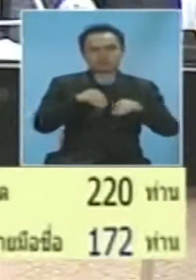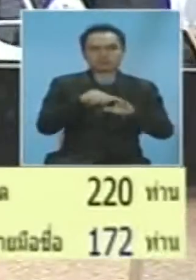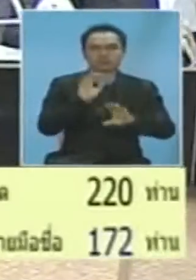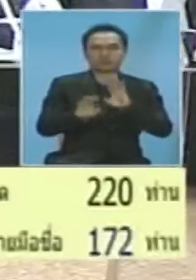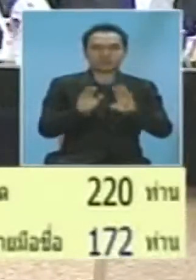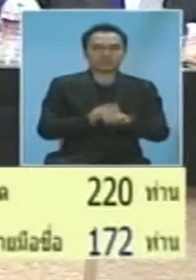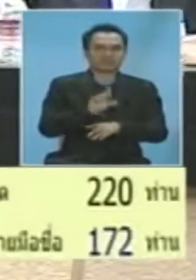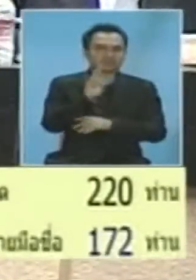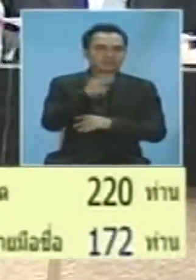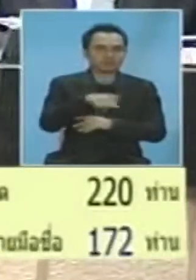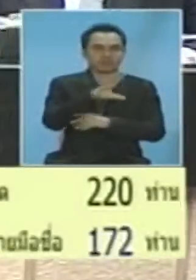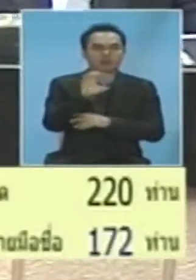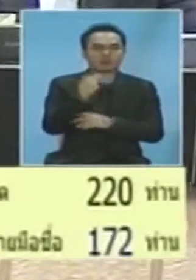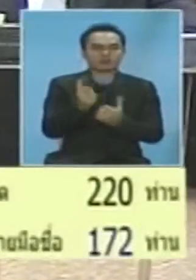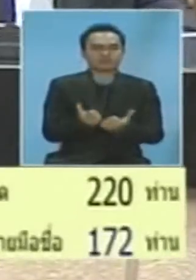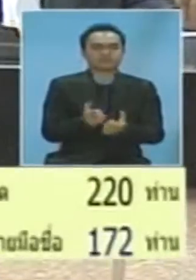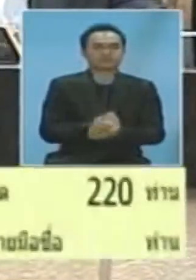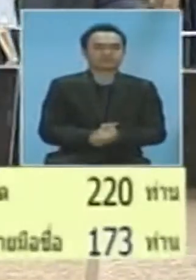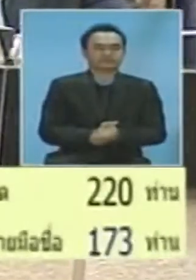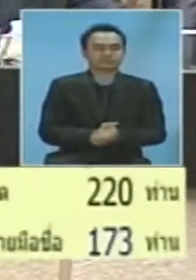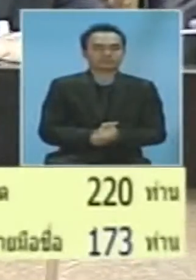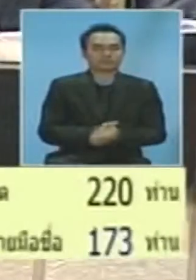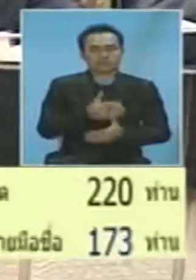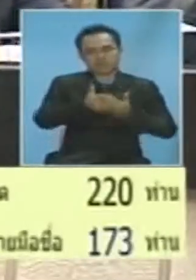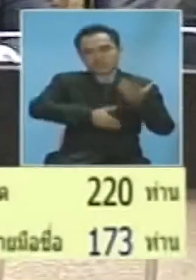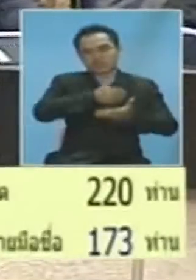ละ 7,500 บาทซึ่ง